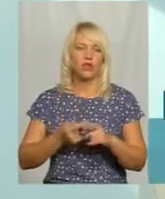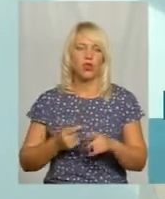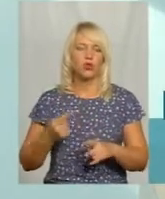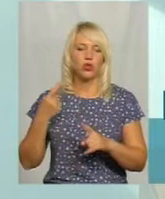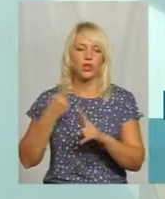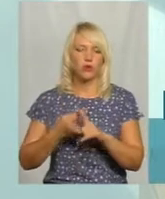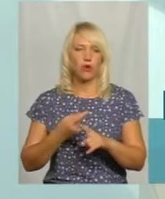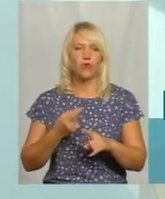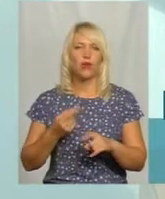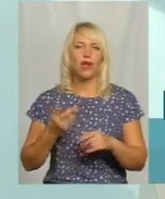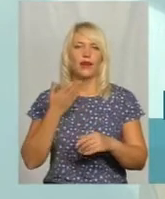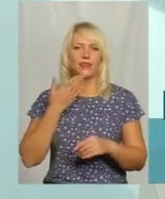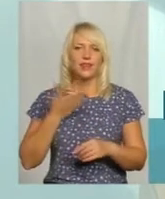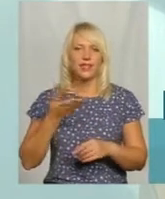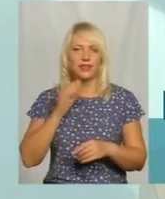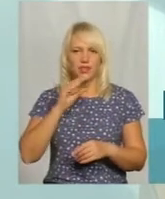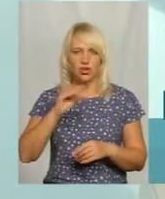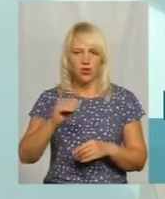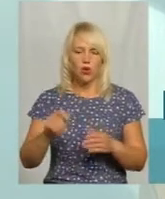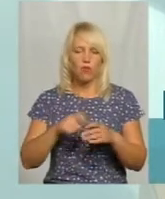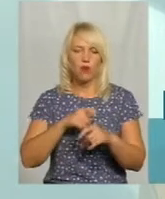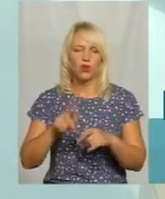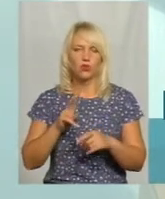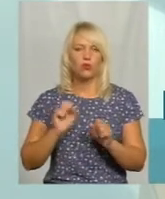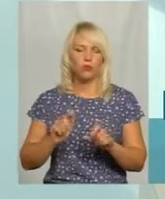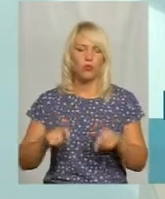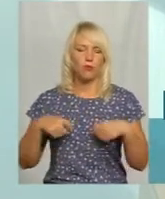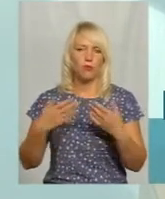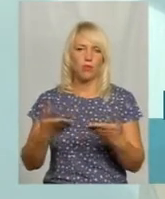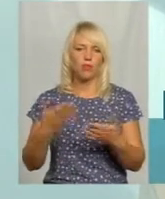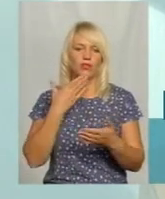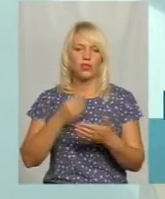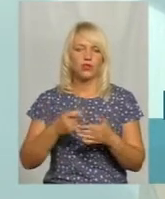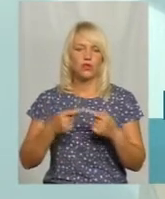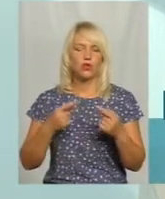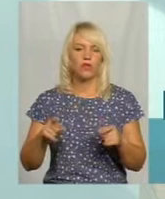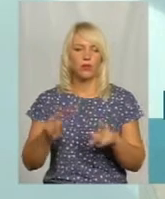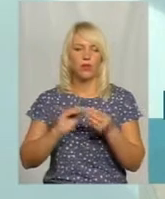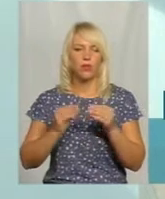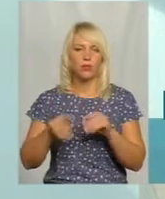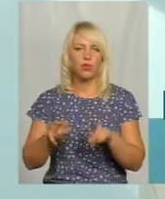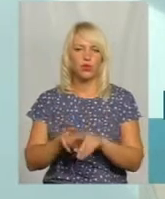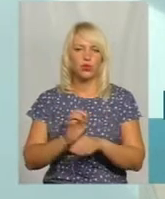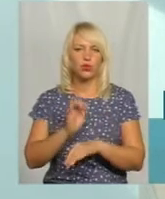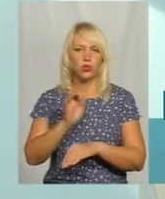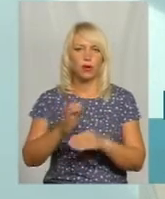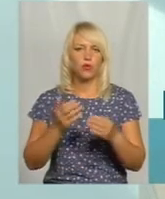матеріалу, які можуть запропонувати свій товар. Проблема також з поставкою меблів, тому що